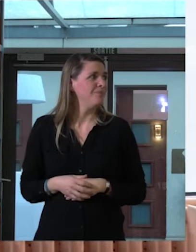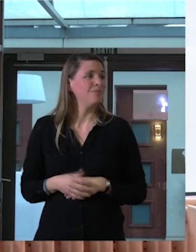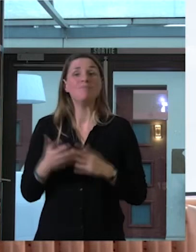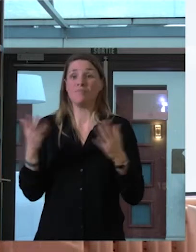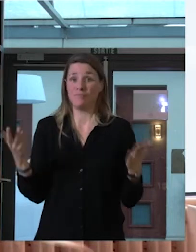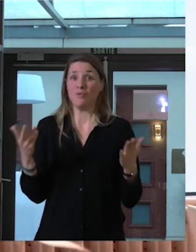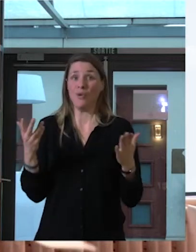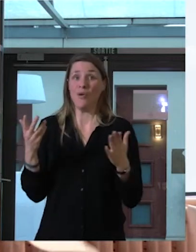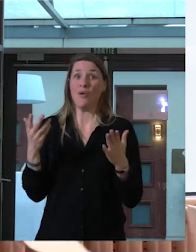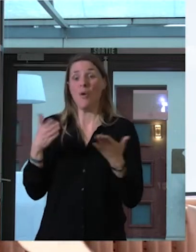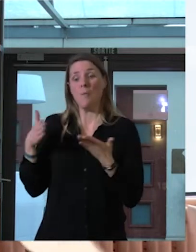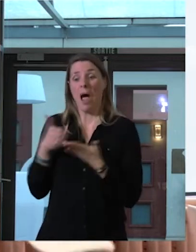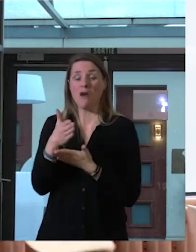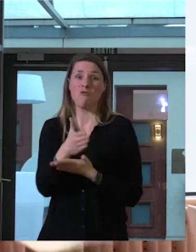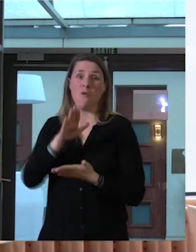de son parcours.